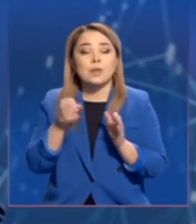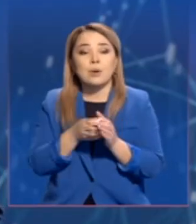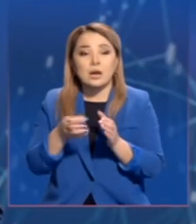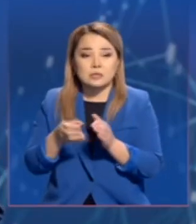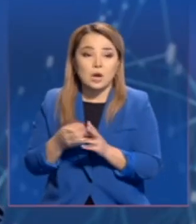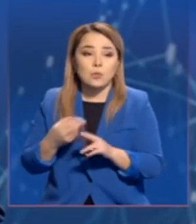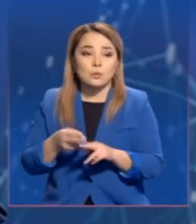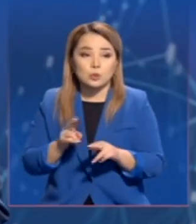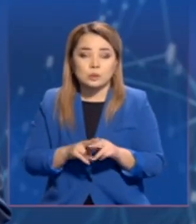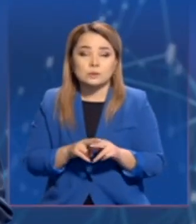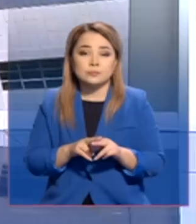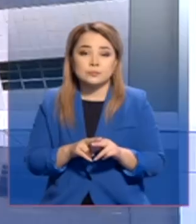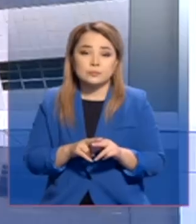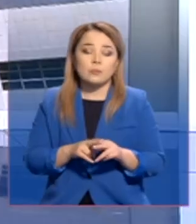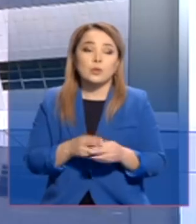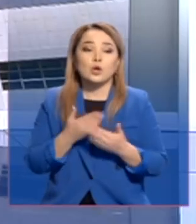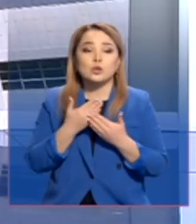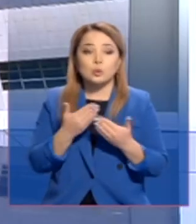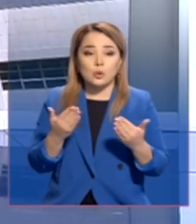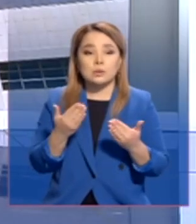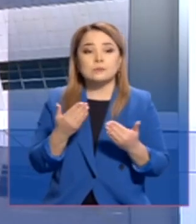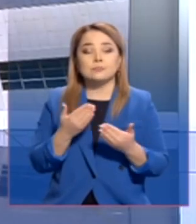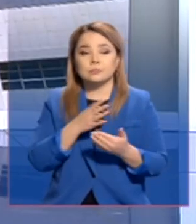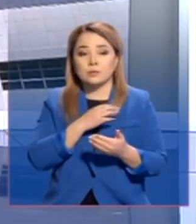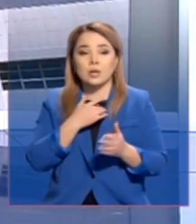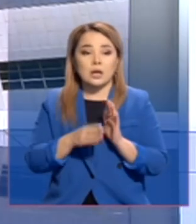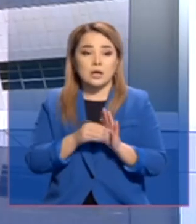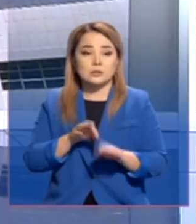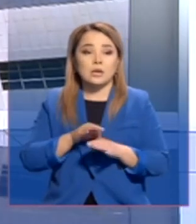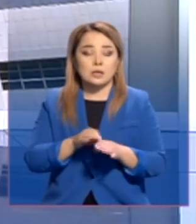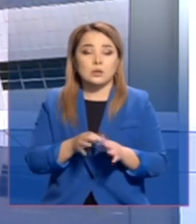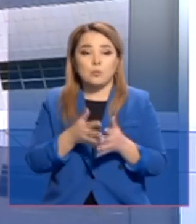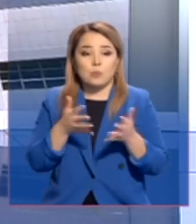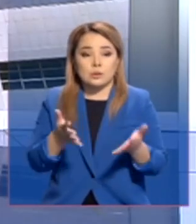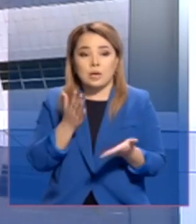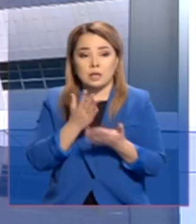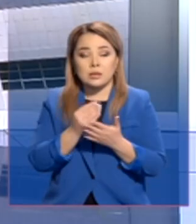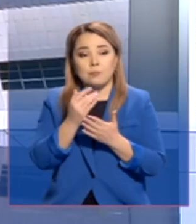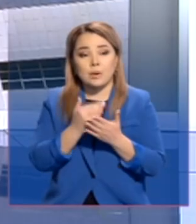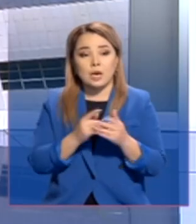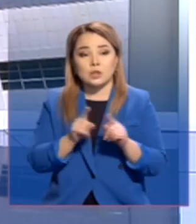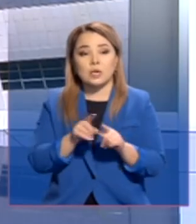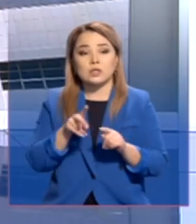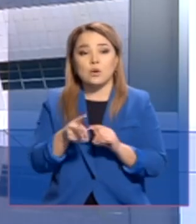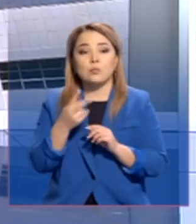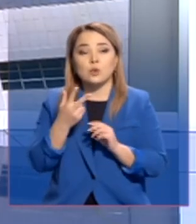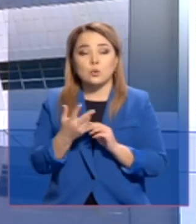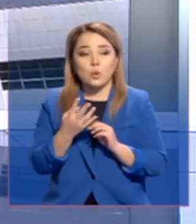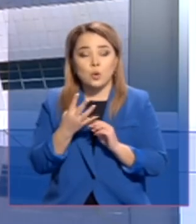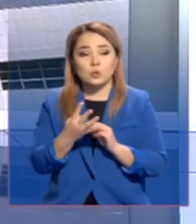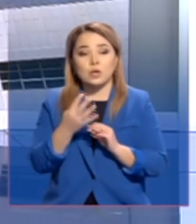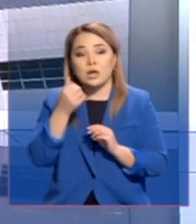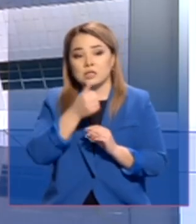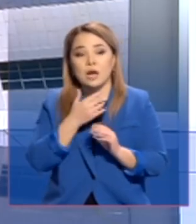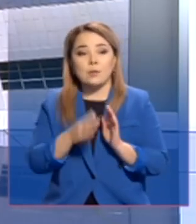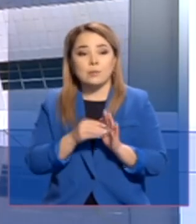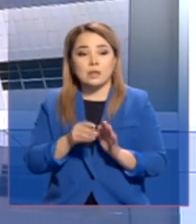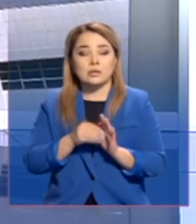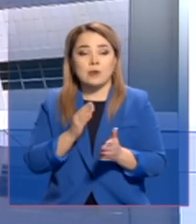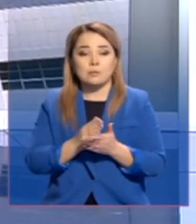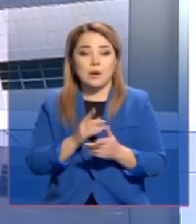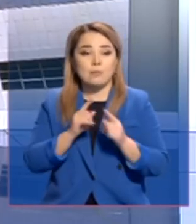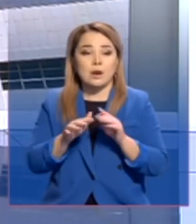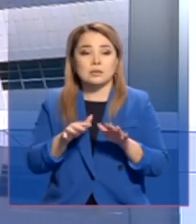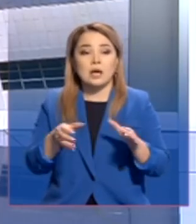бұл соңғы ең көп сайланған партиялық тізім бойынша 2004 жылы 12 партия қатысқан болатын